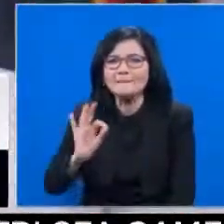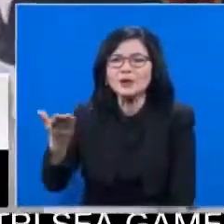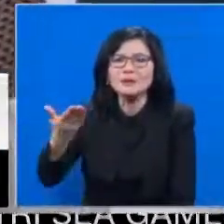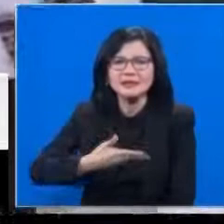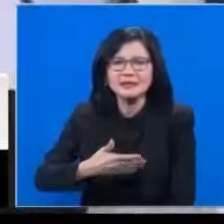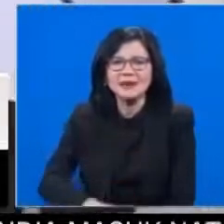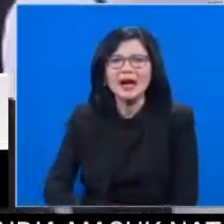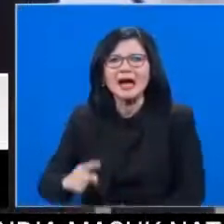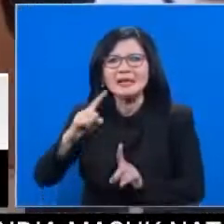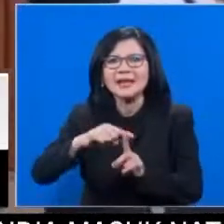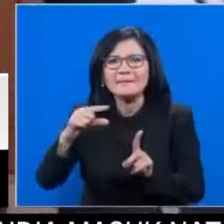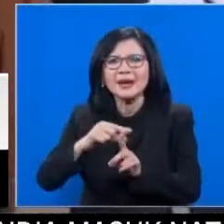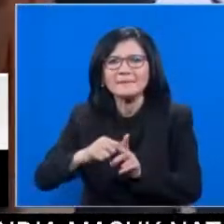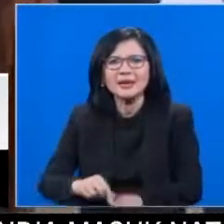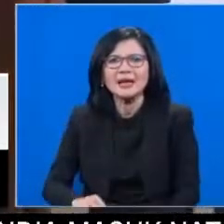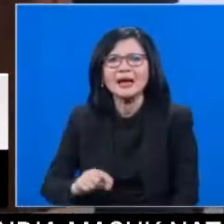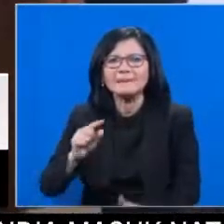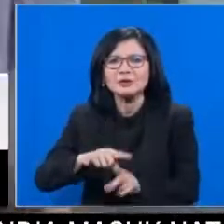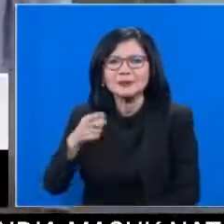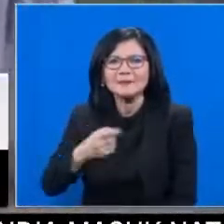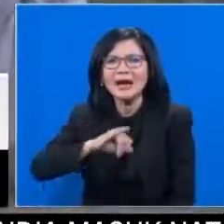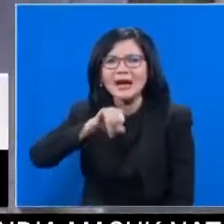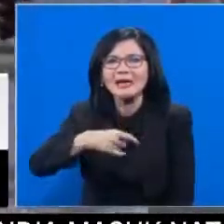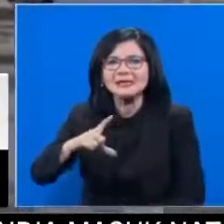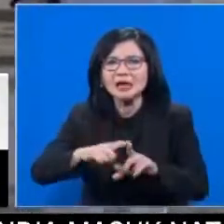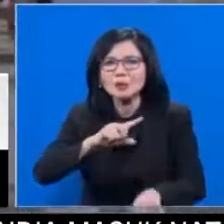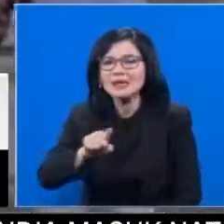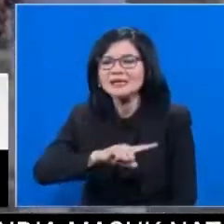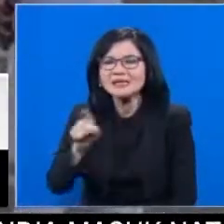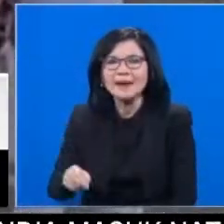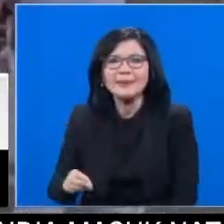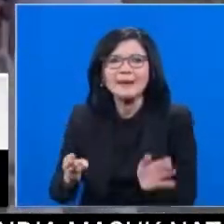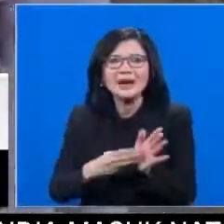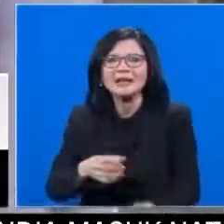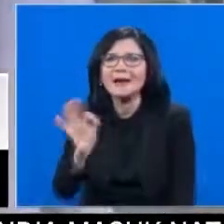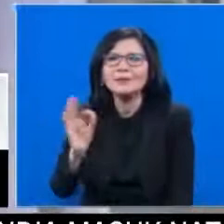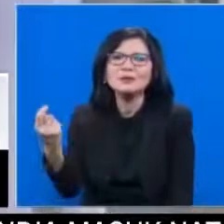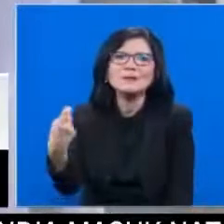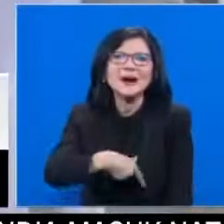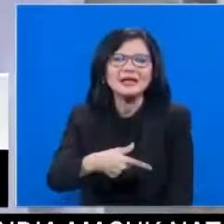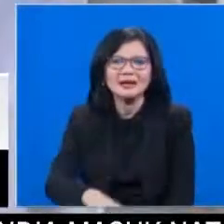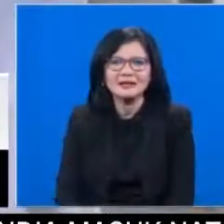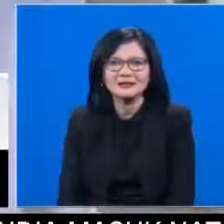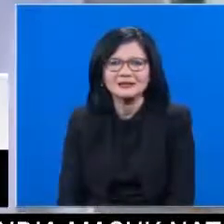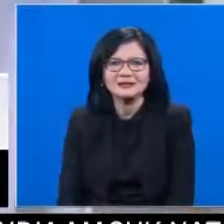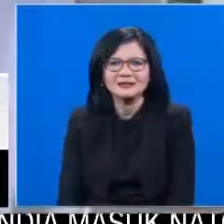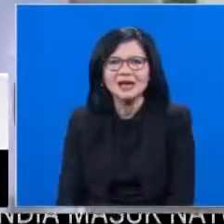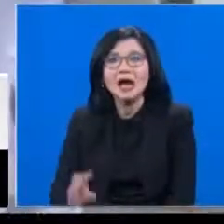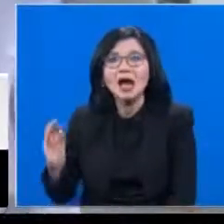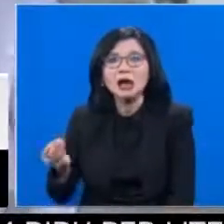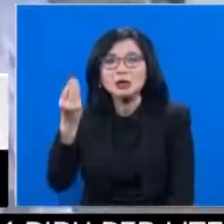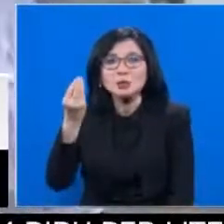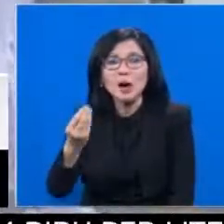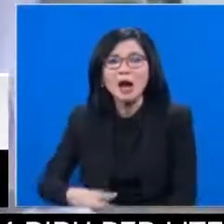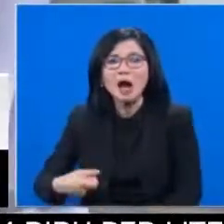atau TPP periode pertama, yaitu Januari hingga Maret yang belum terbayarkan. Aspirasi ini diterima oleh Ketua Komisi C,